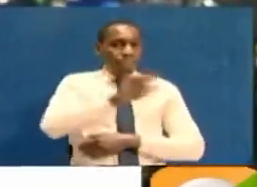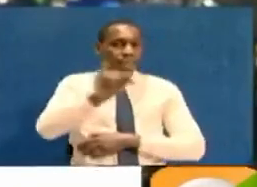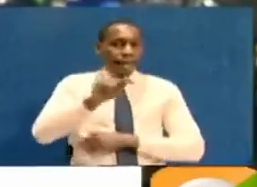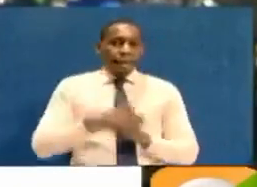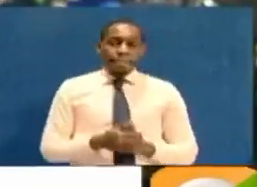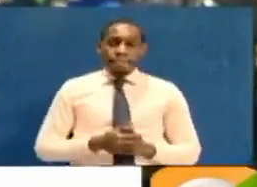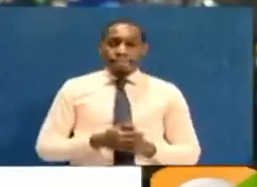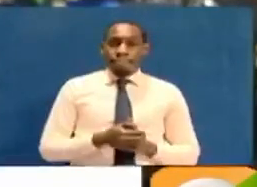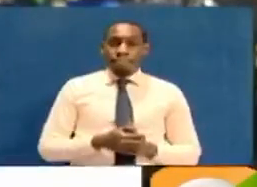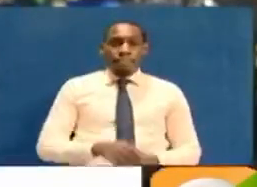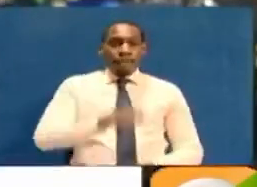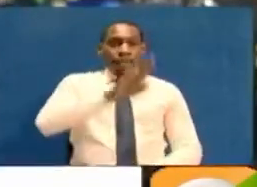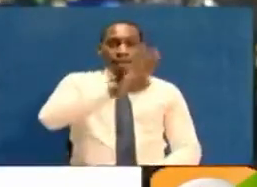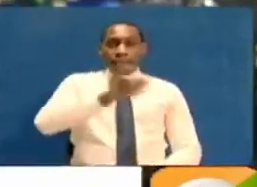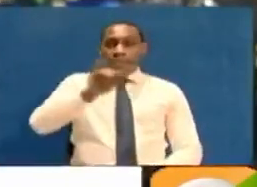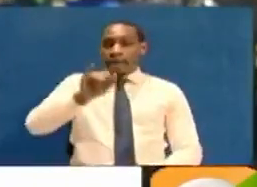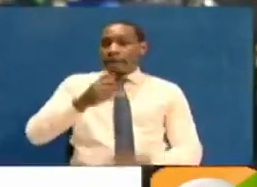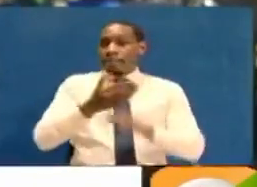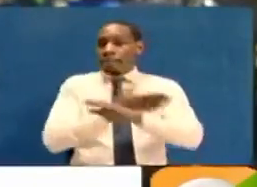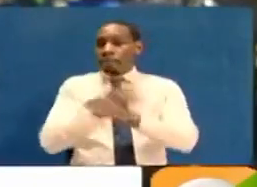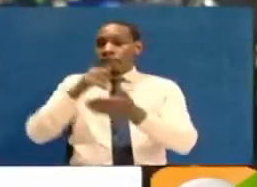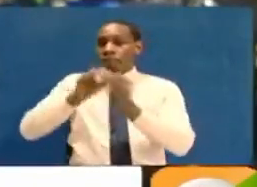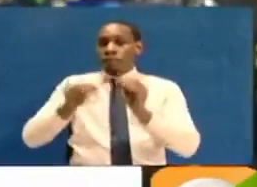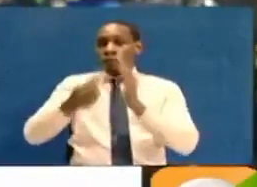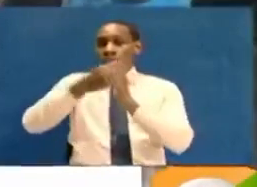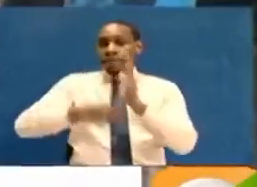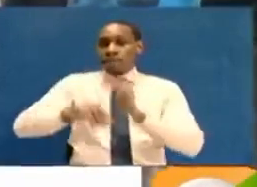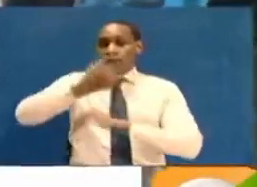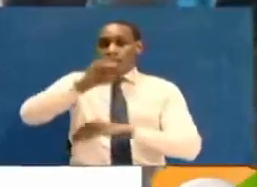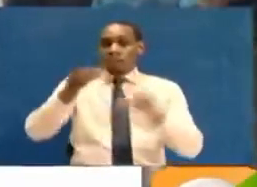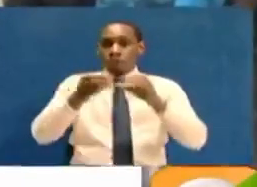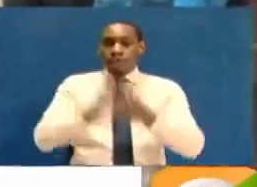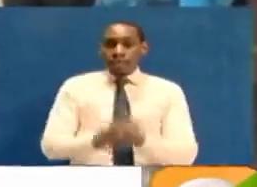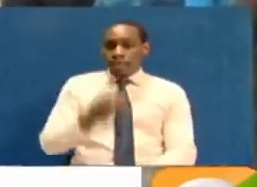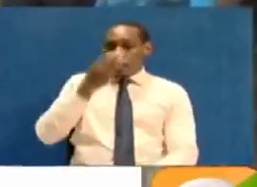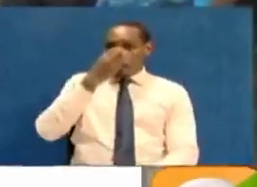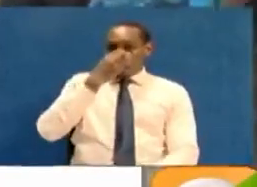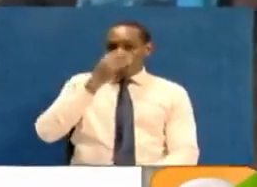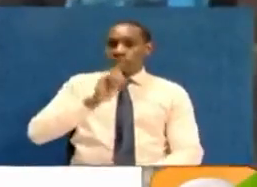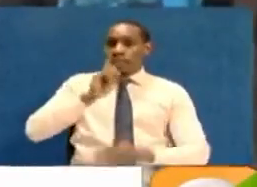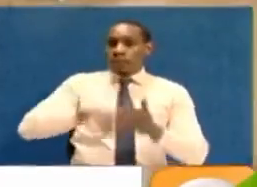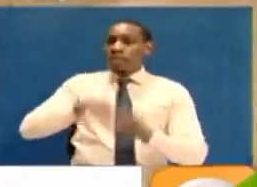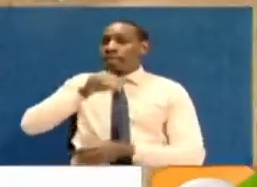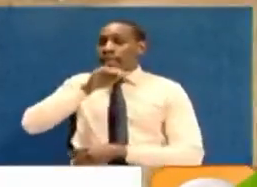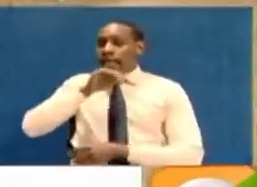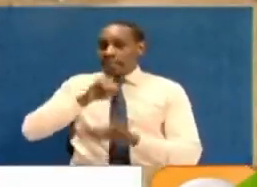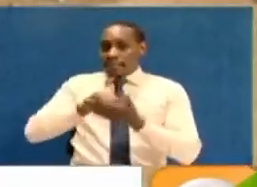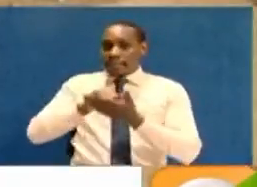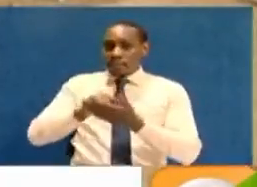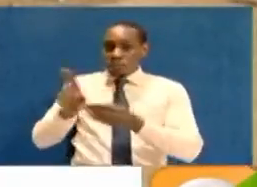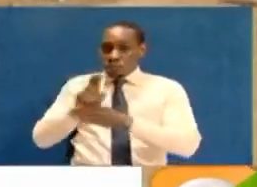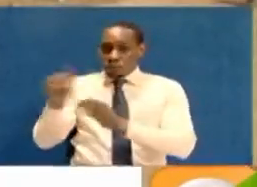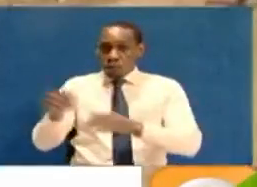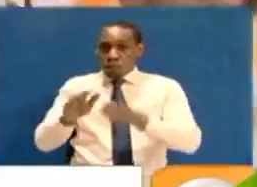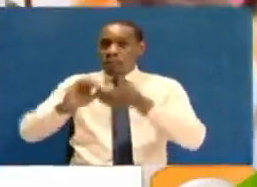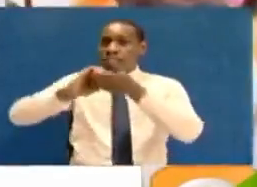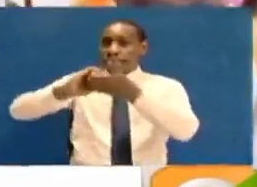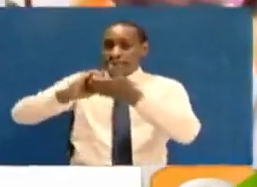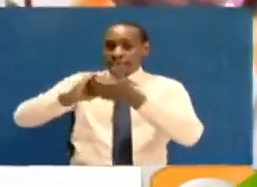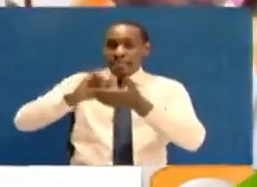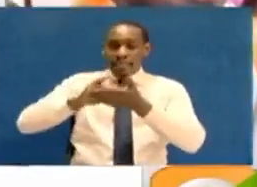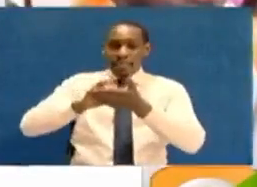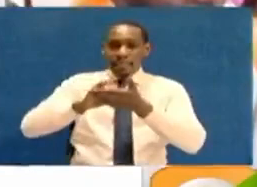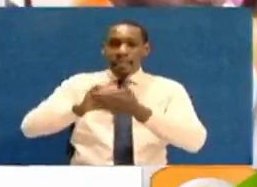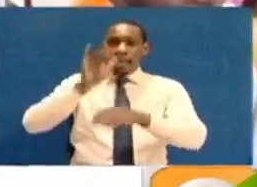BBI. BBI haikukua kwa manifesto ya Jubilee. Ruto said the former premier is taking advantage of the handshake